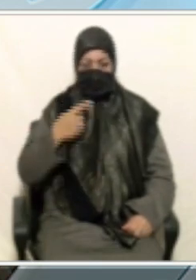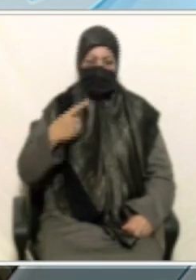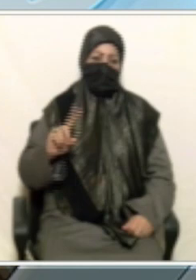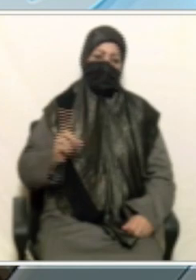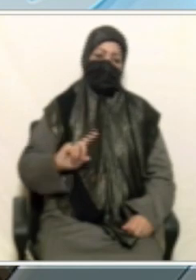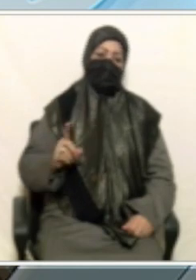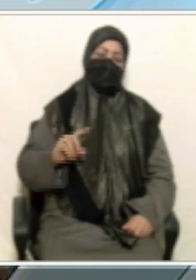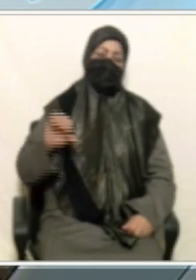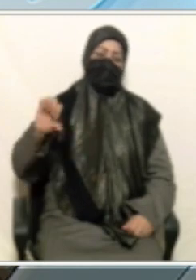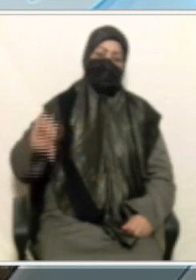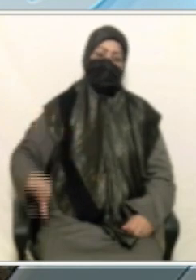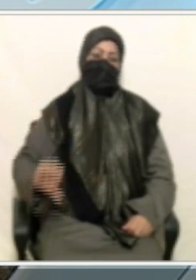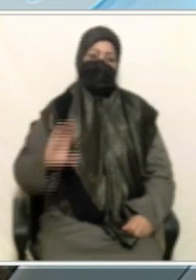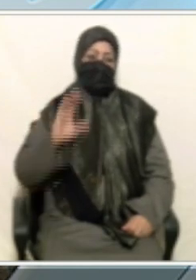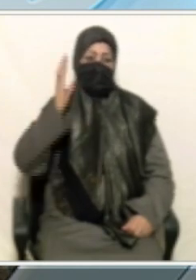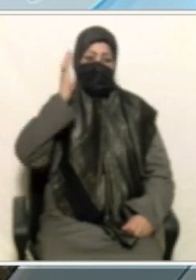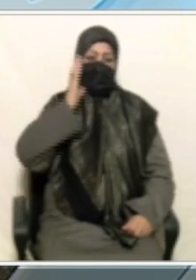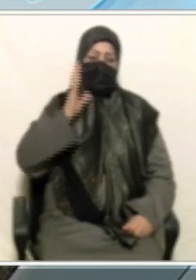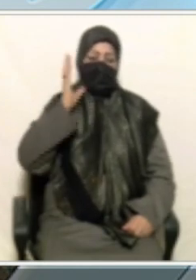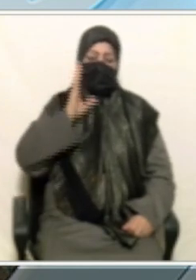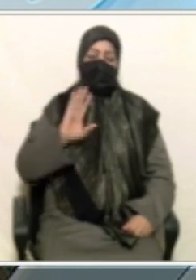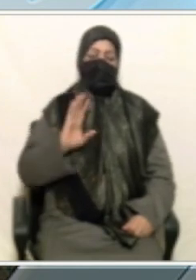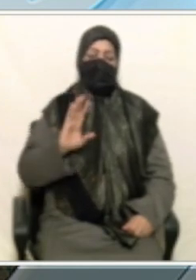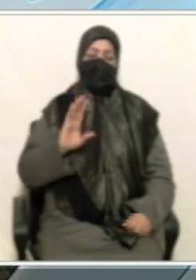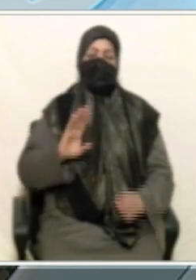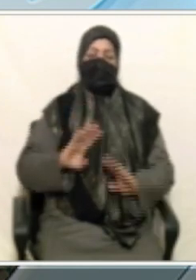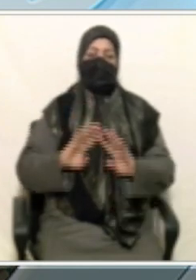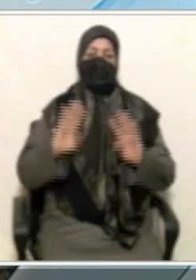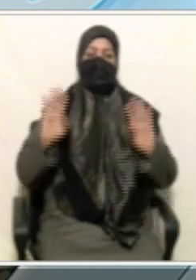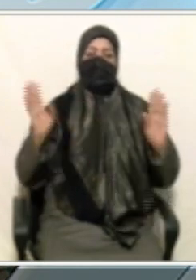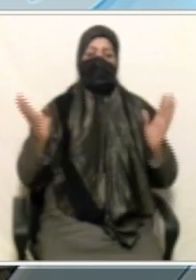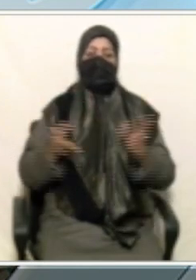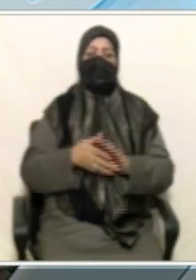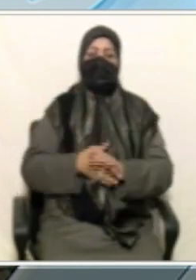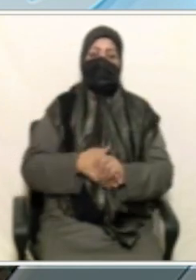جماعة فلا تدرك الركعة إلا إذا كان الإمام راكعا،